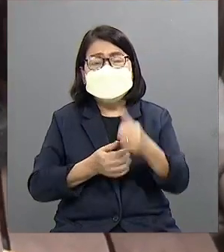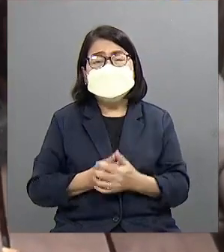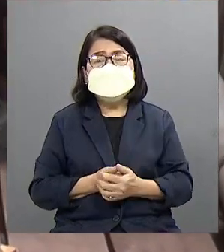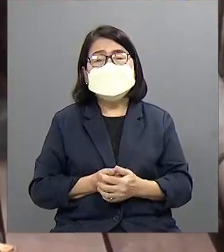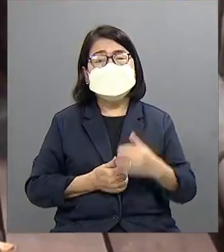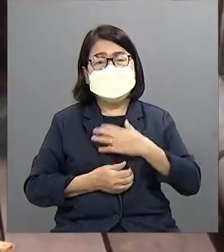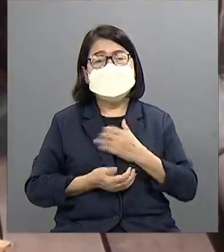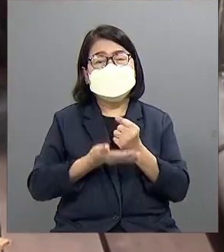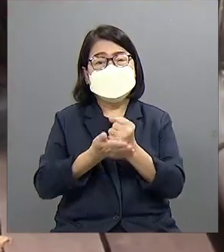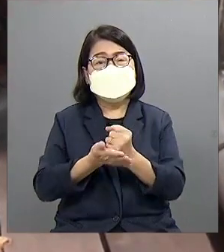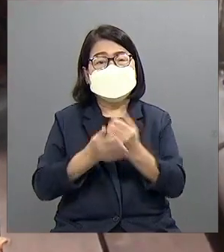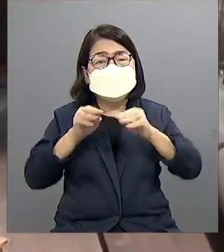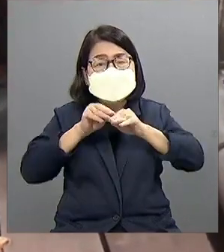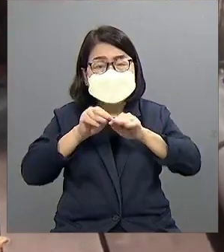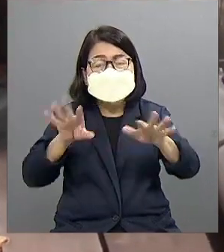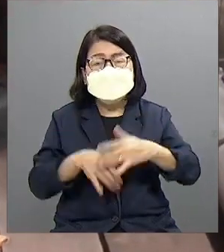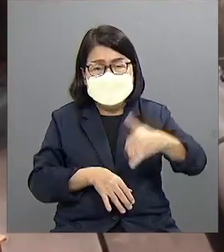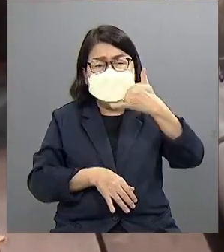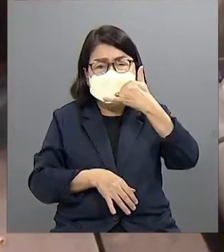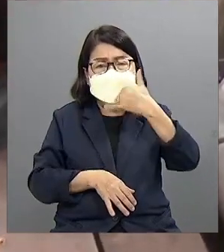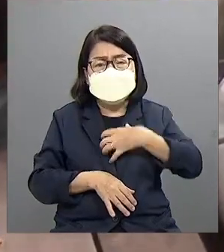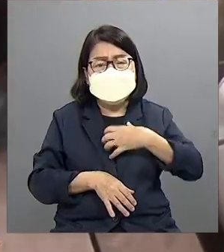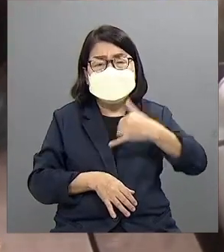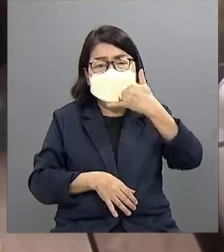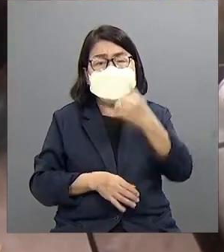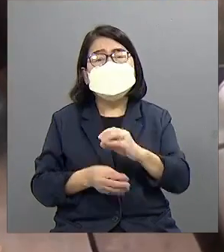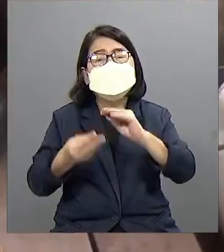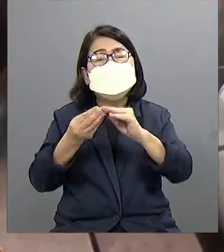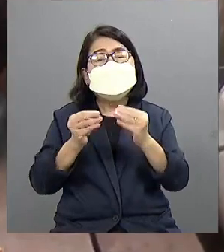ได้เลยค่ะที่หมายเลขโทรศัพท์ของเราเนาะ